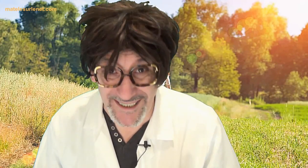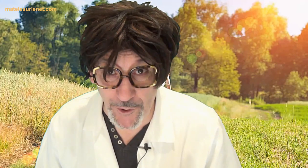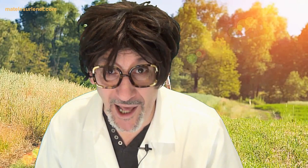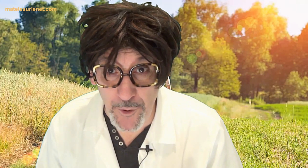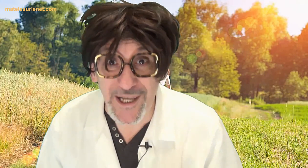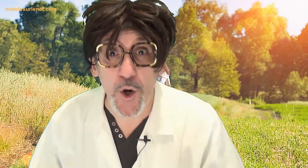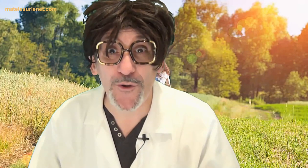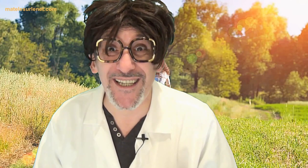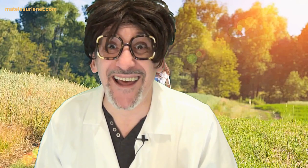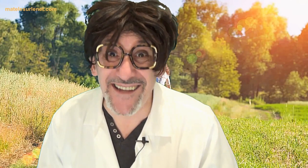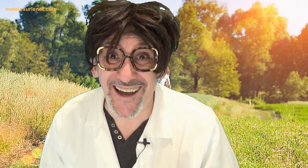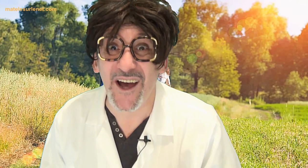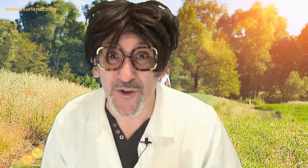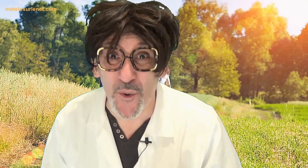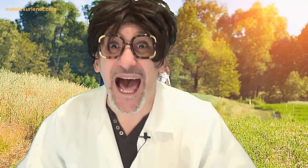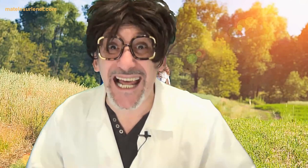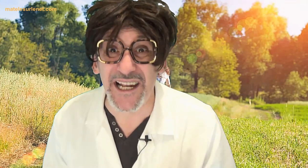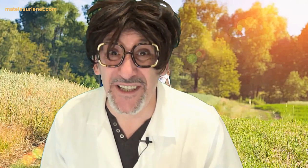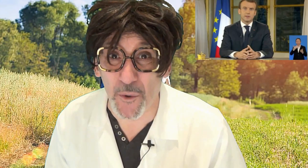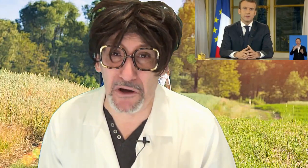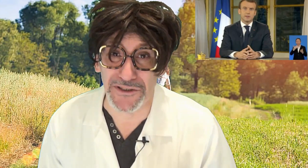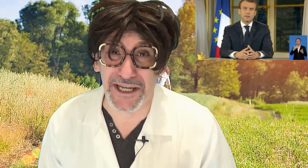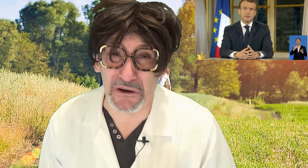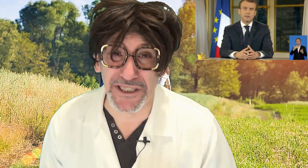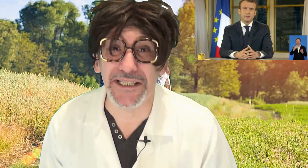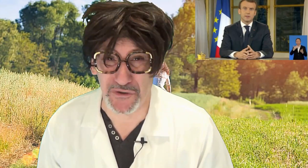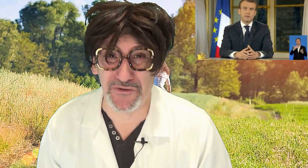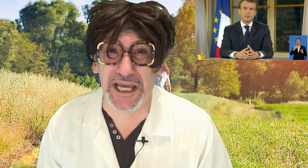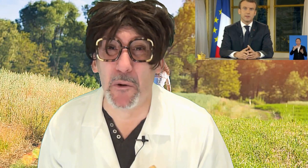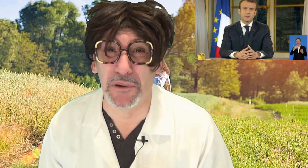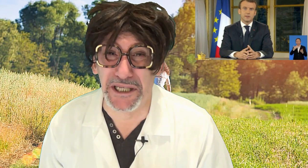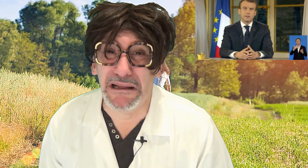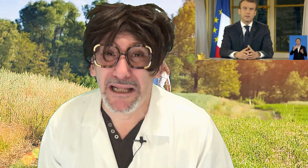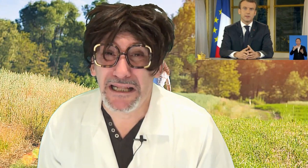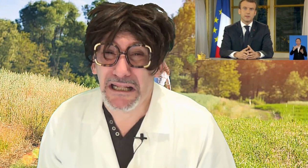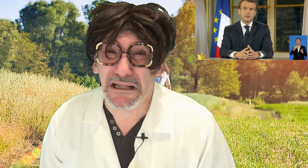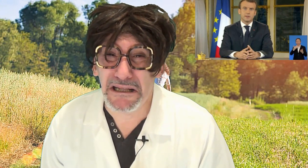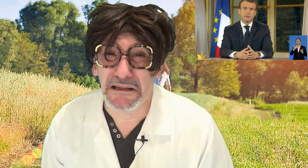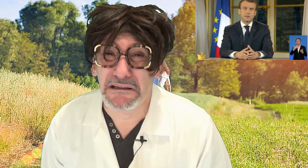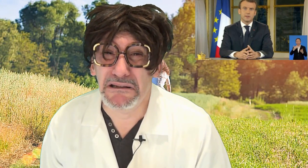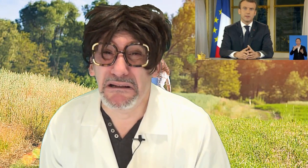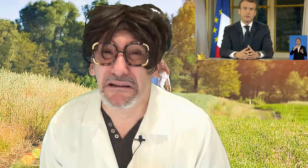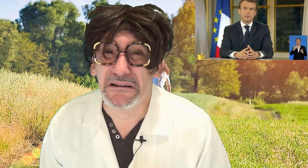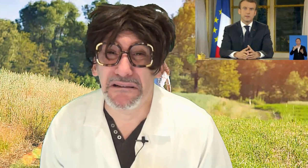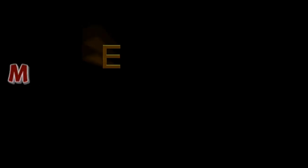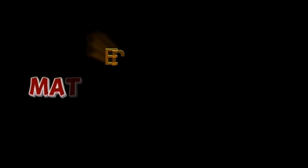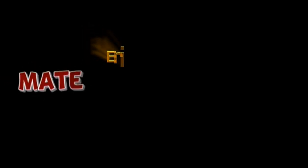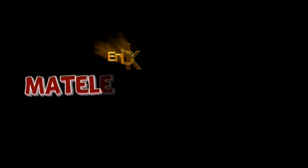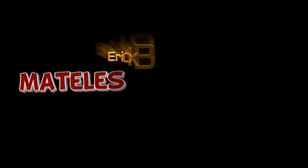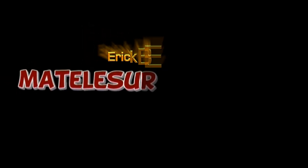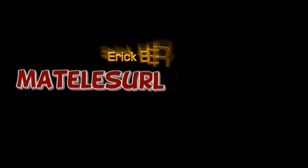monsieur Macron, président de la République, lors de sa dernière intervention à la télévision. On sait, je vous ai compris.